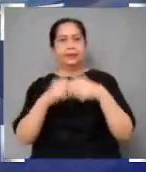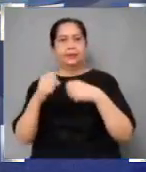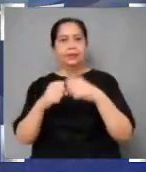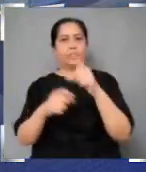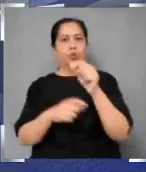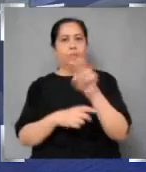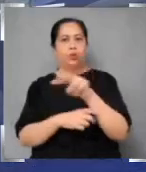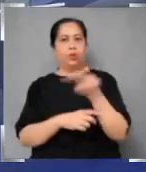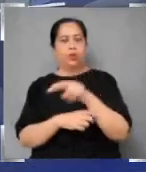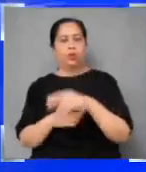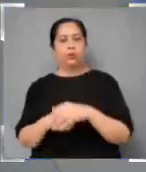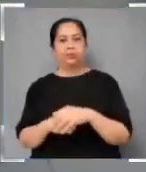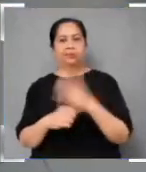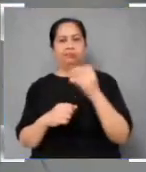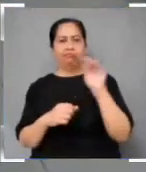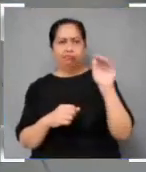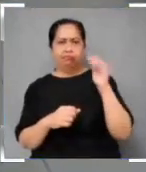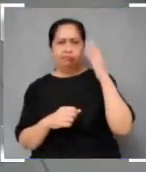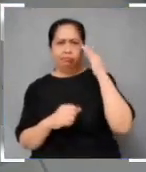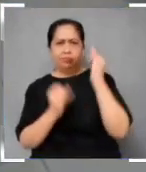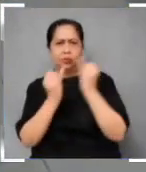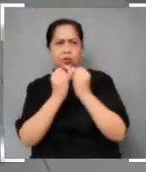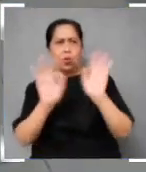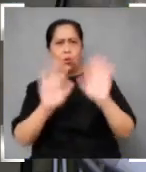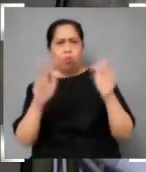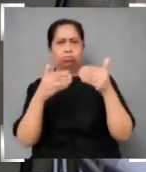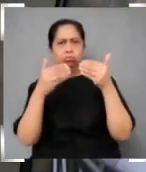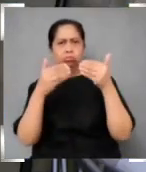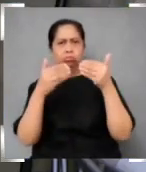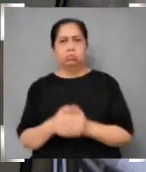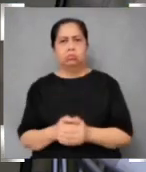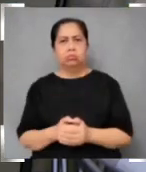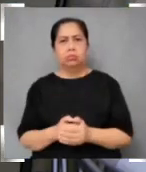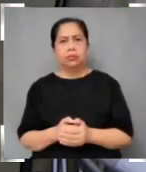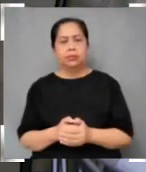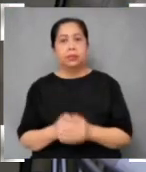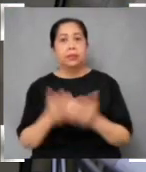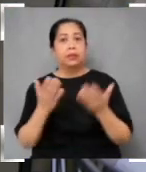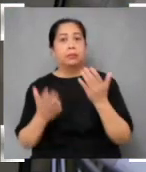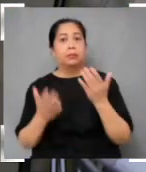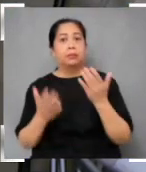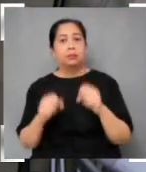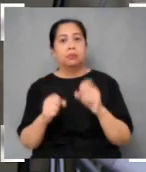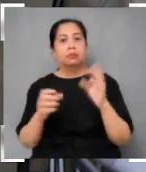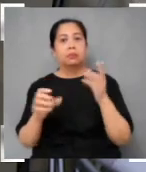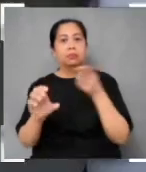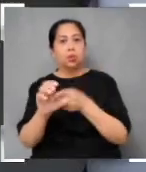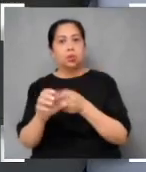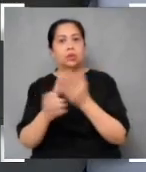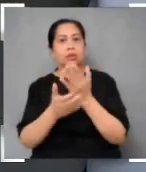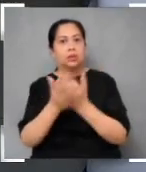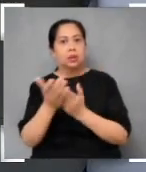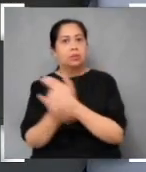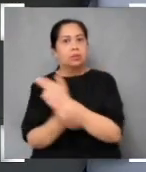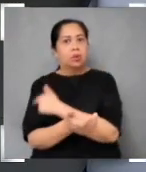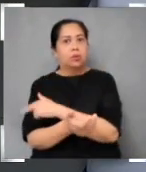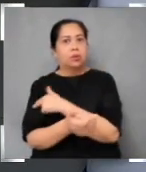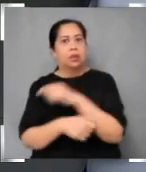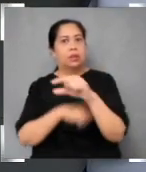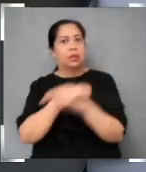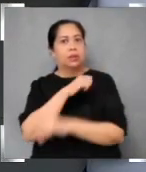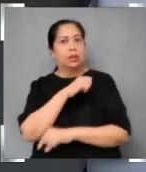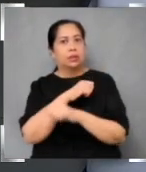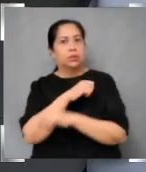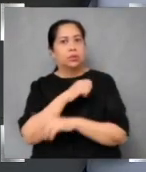yan ang panawagan ng PhilHealth na huwag na itong ituloy. Posible rin daw makiisa ang ilang ospital sa Quezon at General